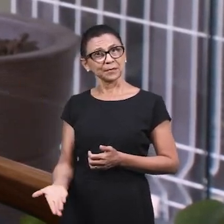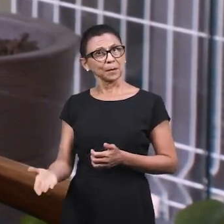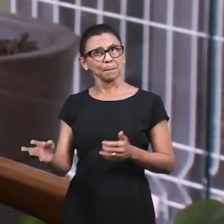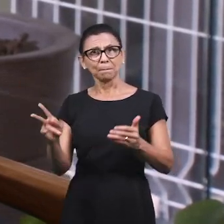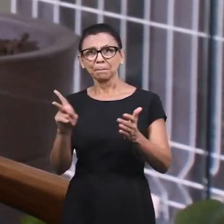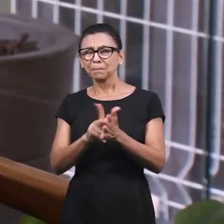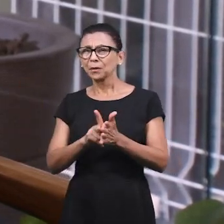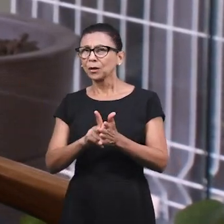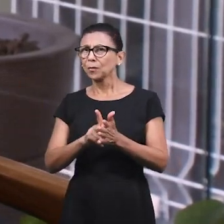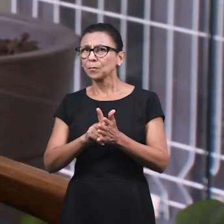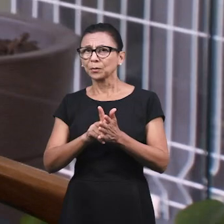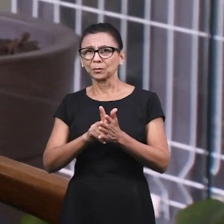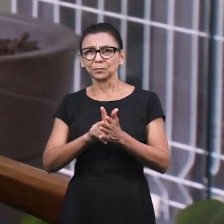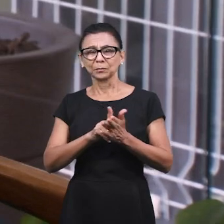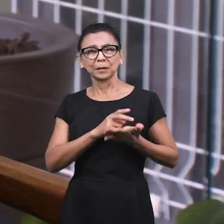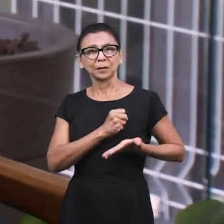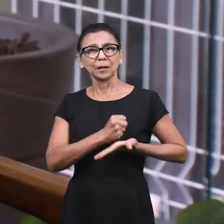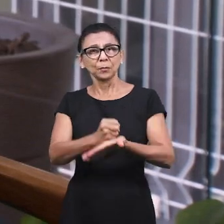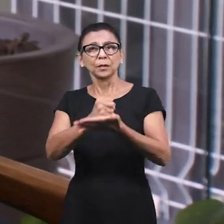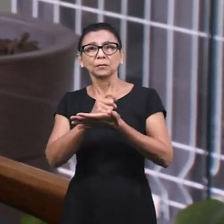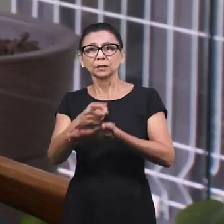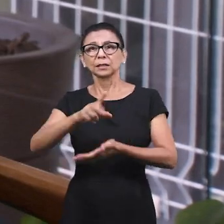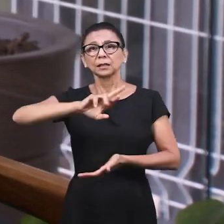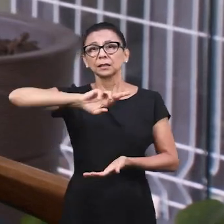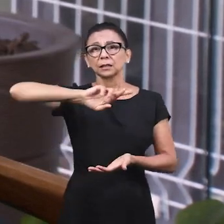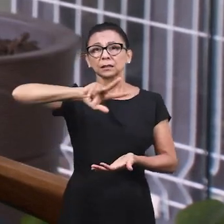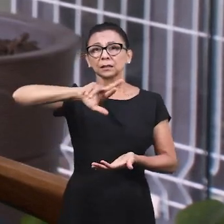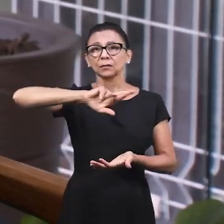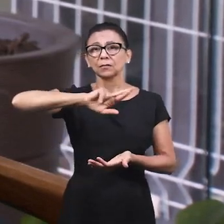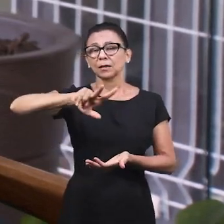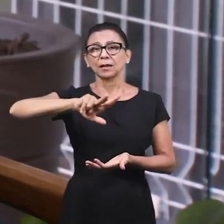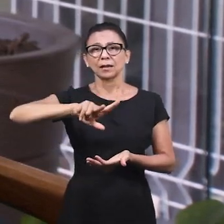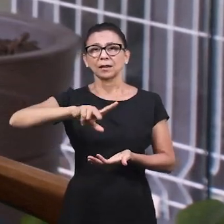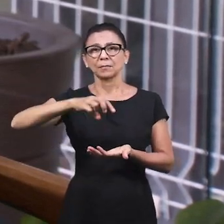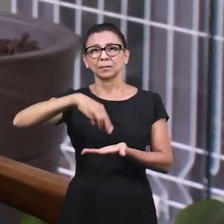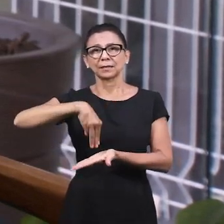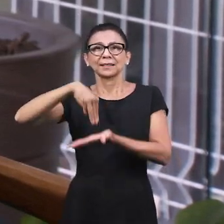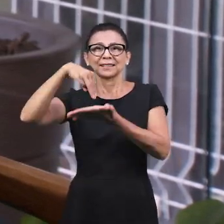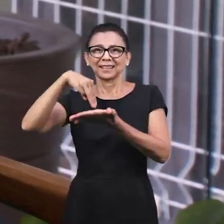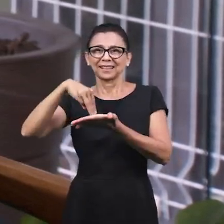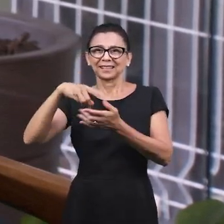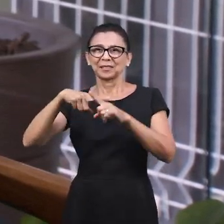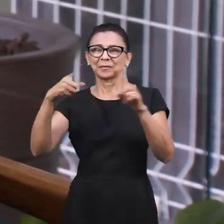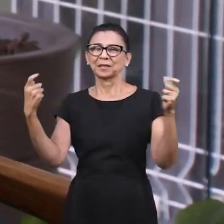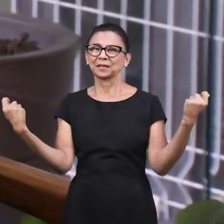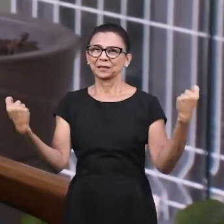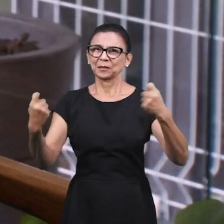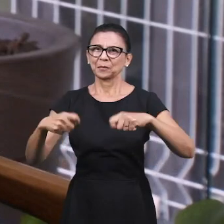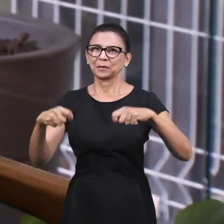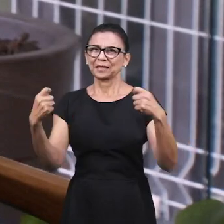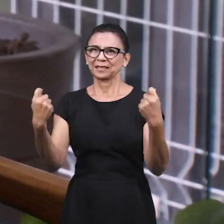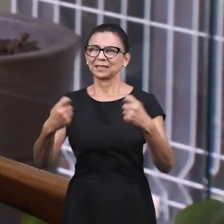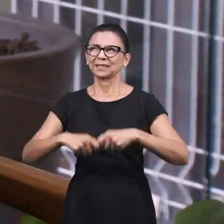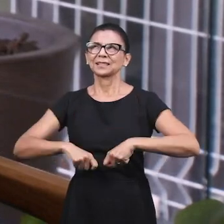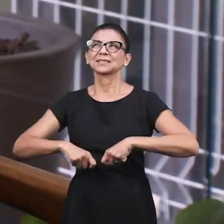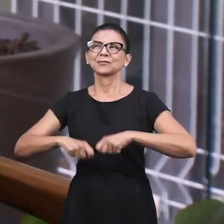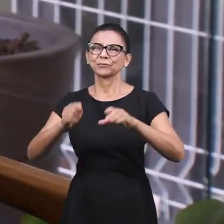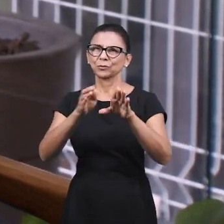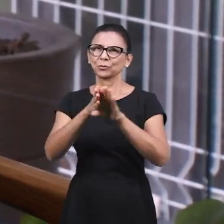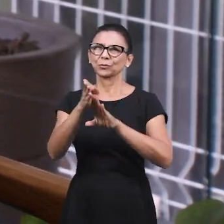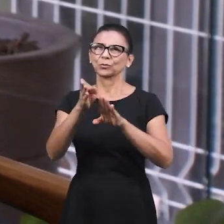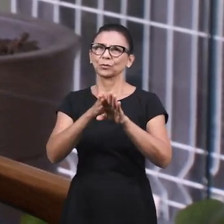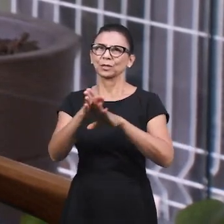pour répondre à ceux qui ne sont pas encore membres de l'Église chrétienne Maranatha, mais qui ont besoin d'une parole de la part du Seigneur et